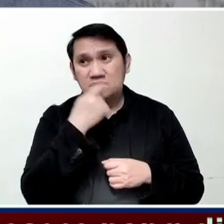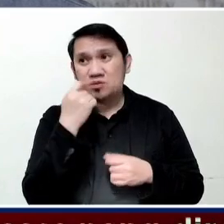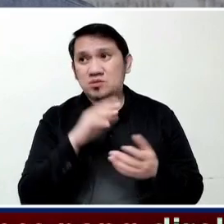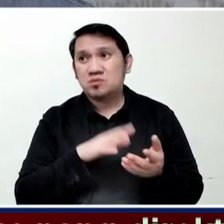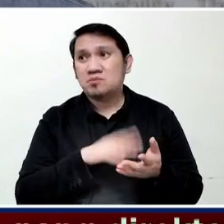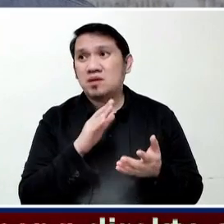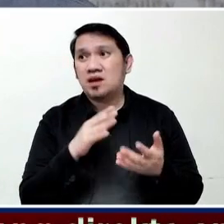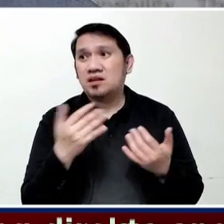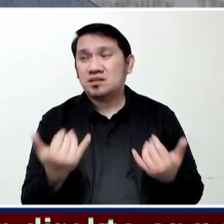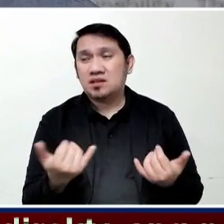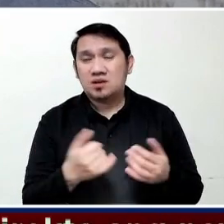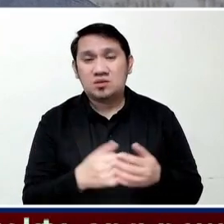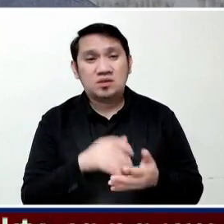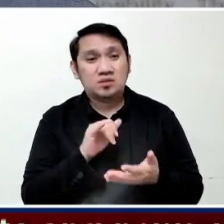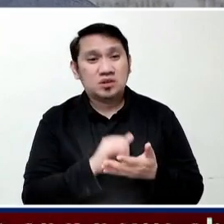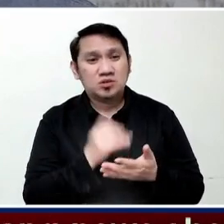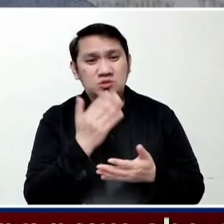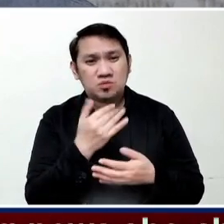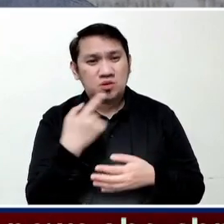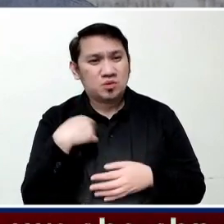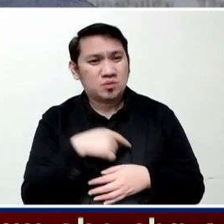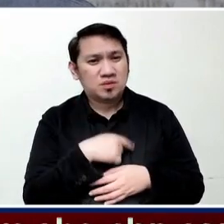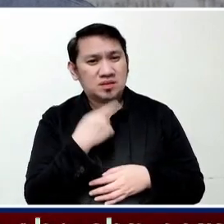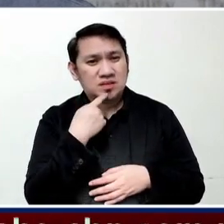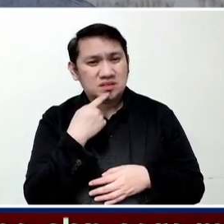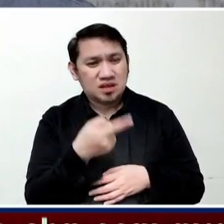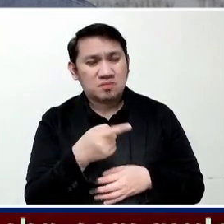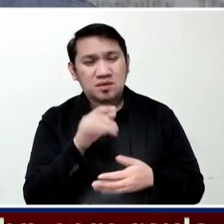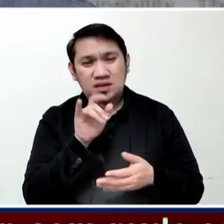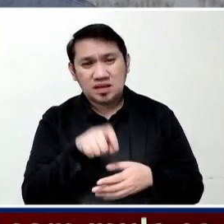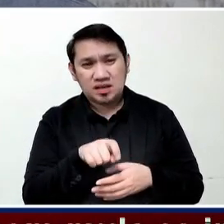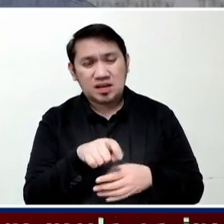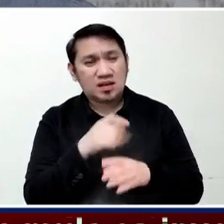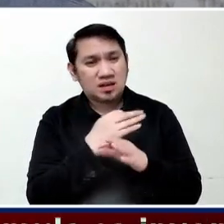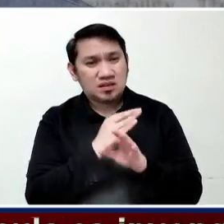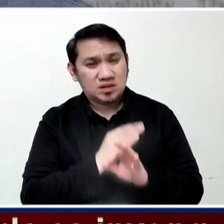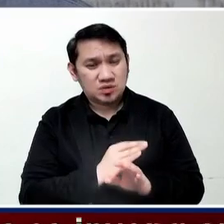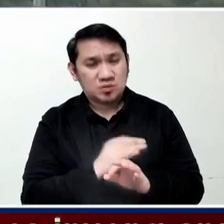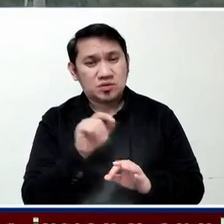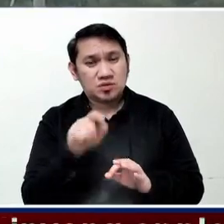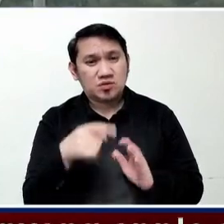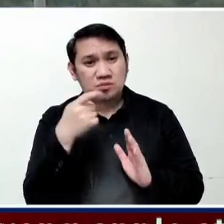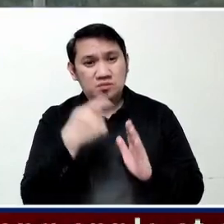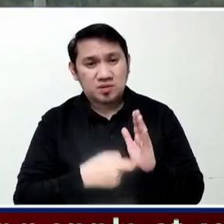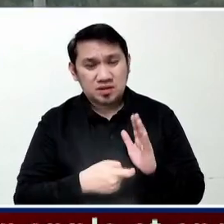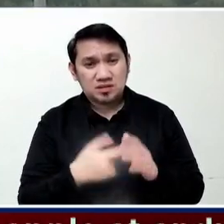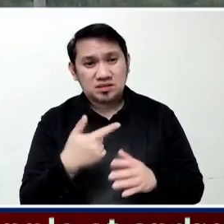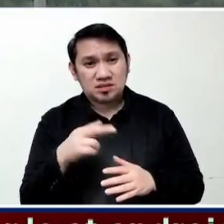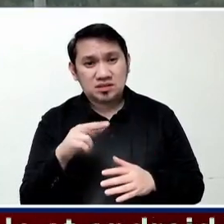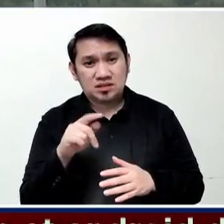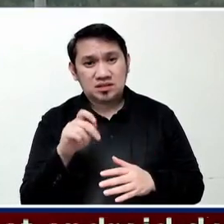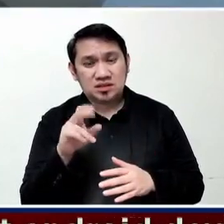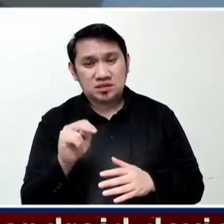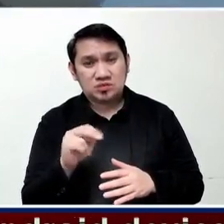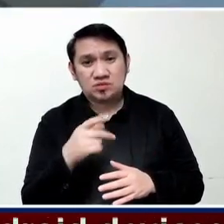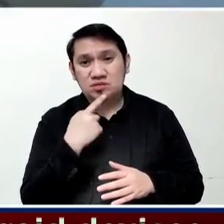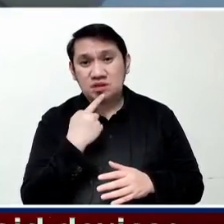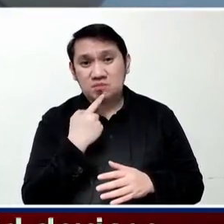yung sinasabi natin na dapat ayusin yung pagsiset ng presyo ng generation. Gate ng